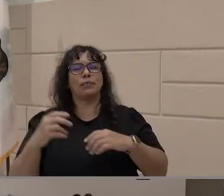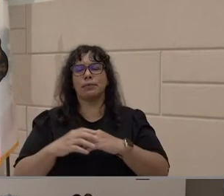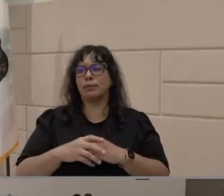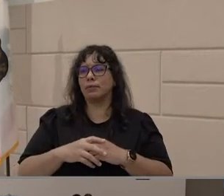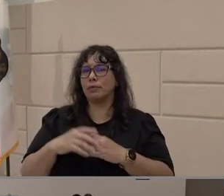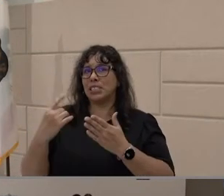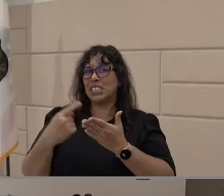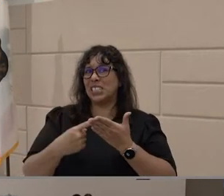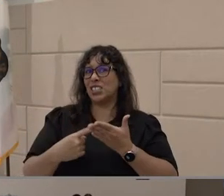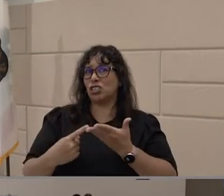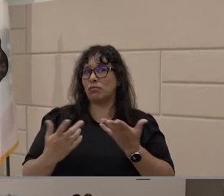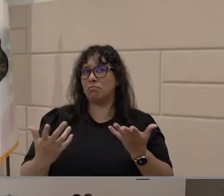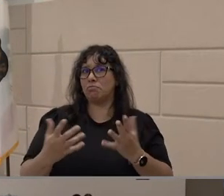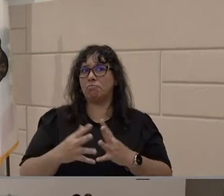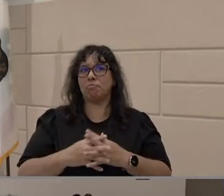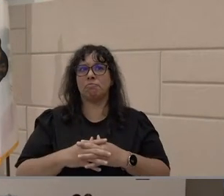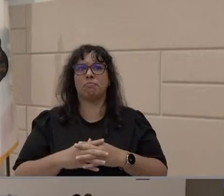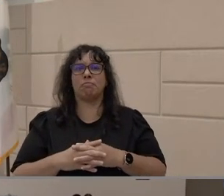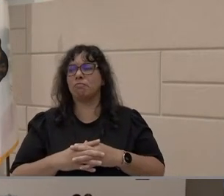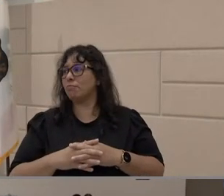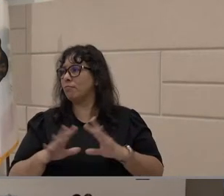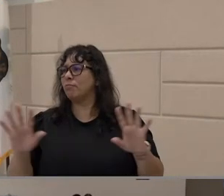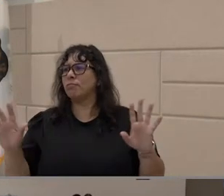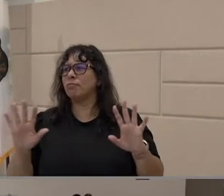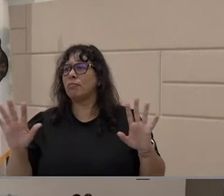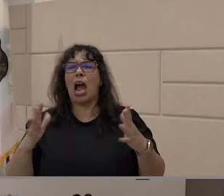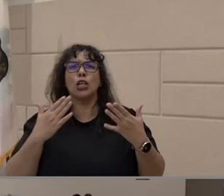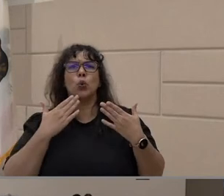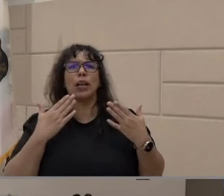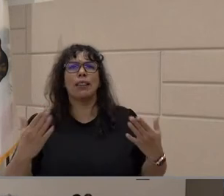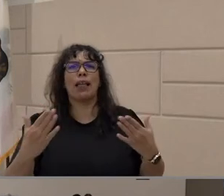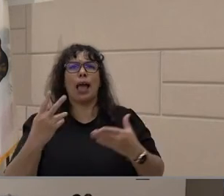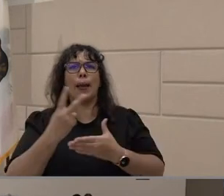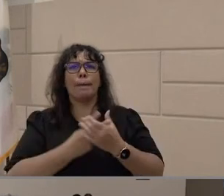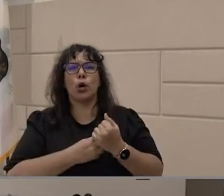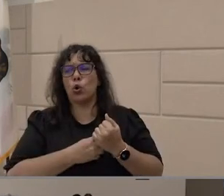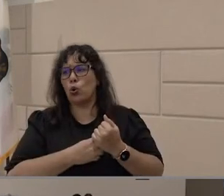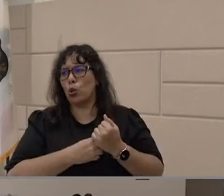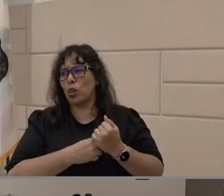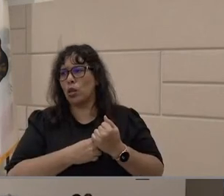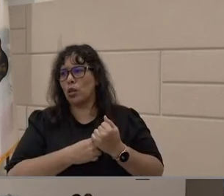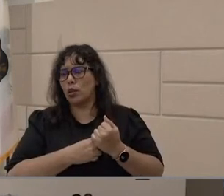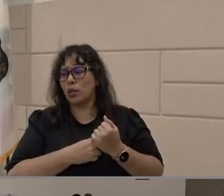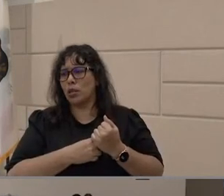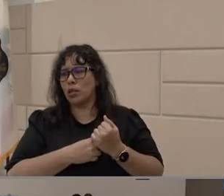មានការគ្រប់គ្រងទៅលើសេចក្តីយល់ស្រប